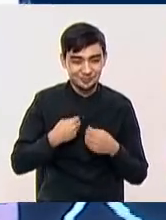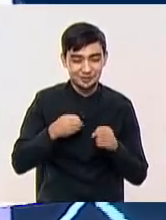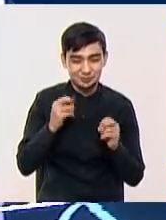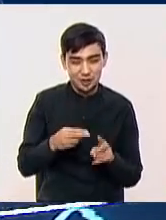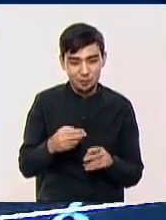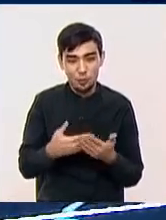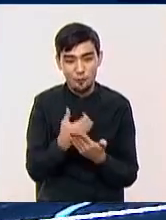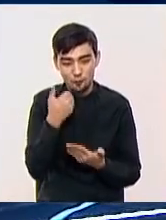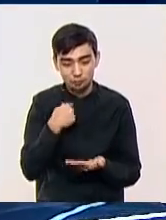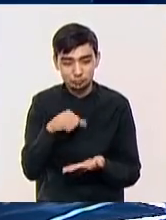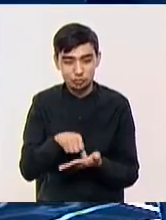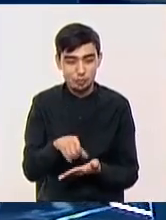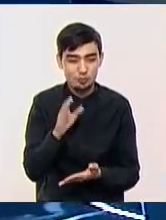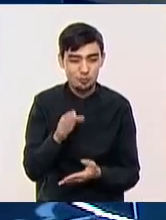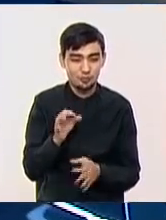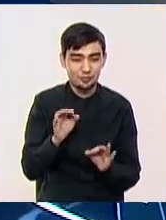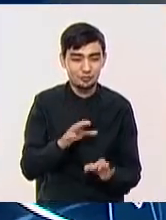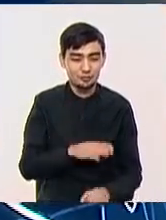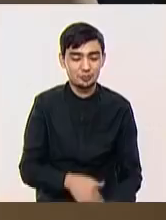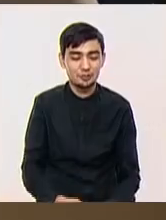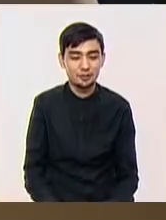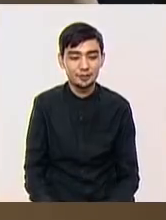қарсы алатындарын да айтып берді.